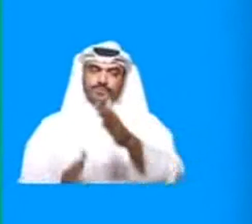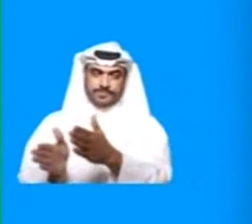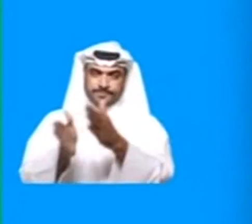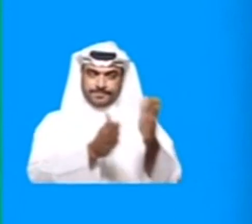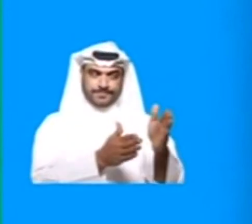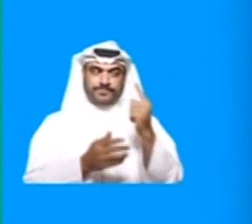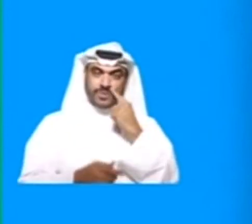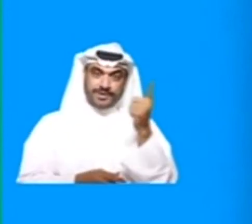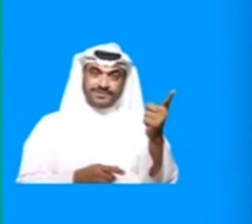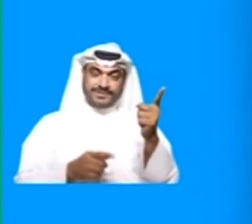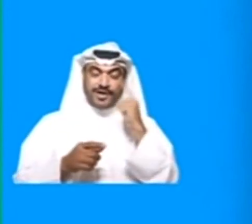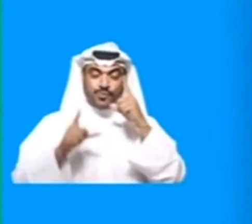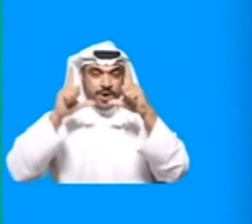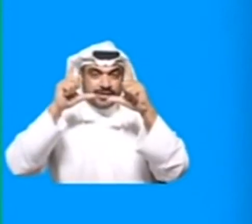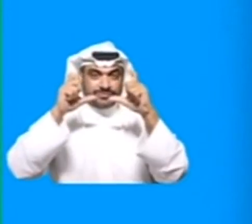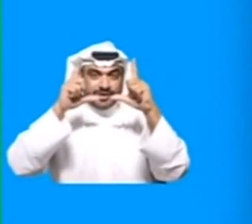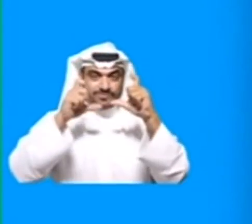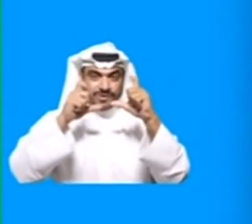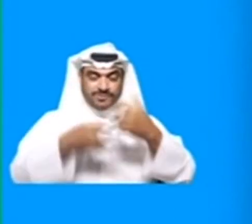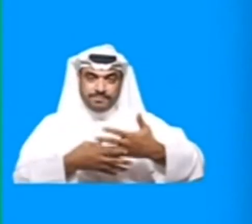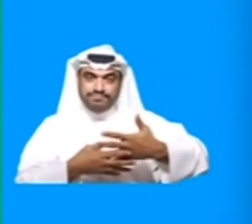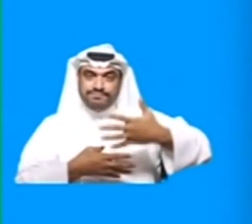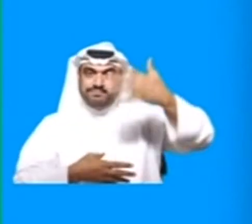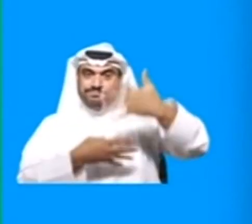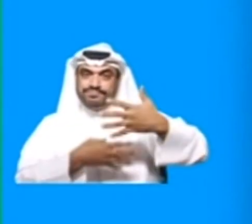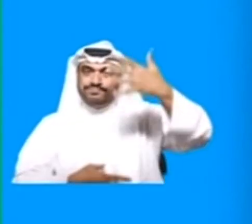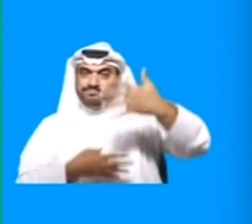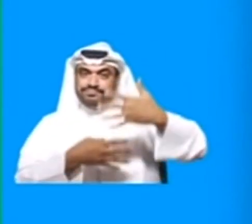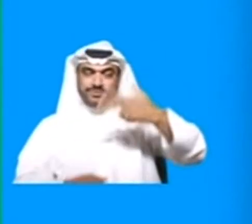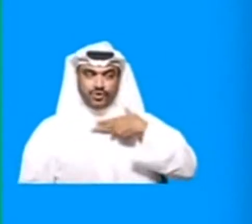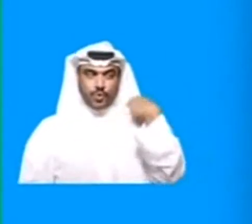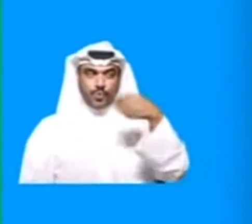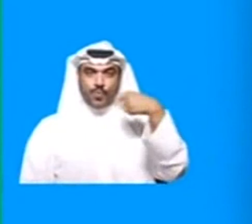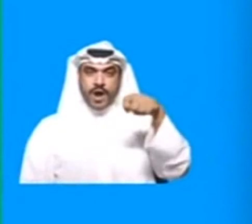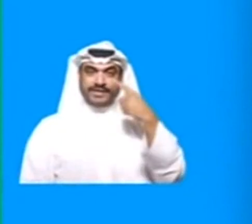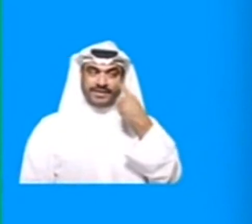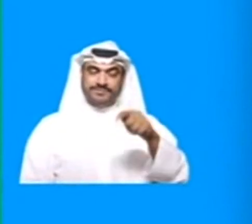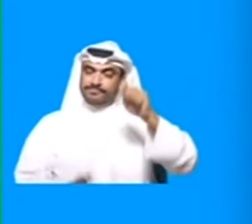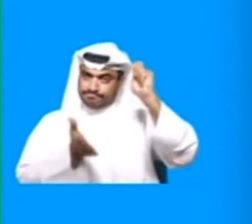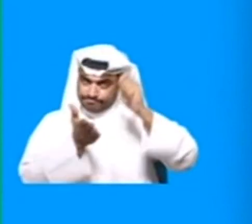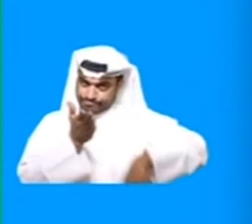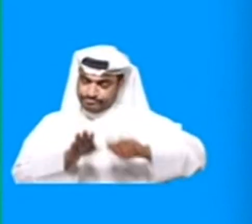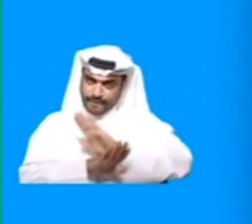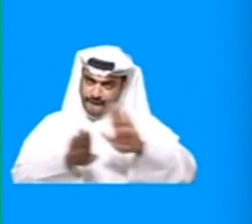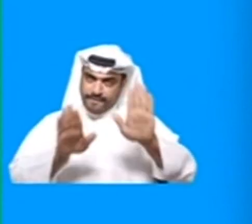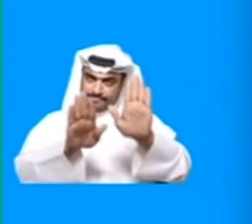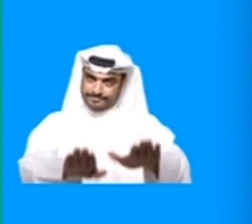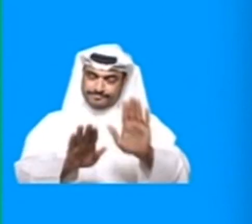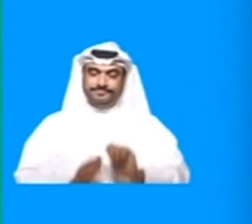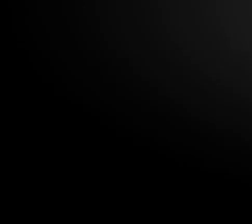المغردون تداولوا لقطات من الجلسة الخاصة إضافة لصور الوزيرين بعد قرار تجديد ثقة المجلس بهما.